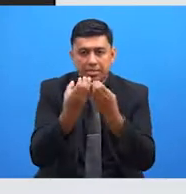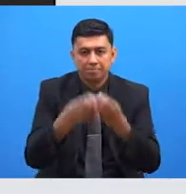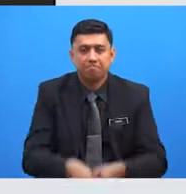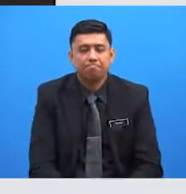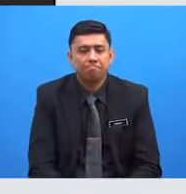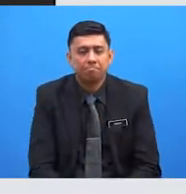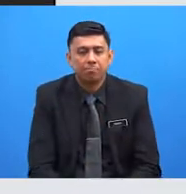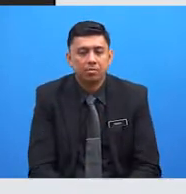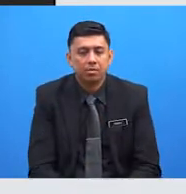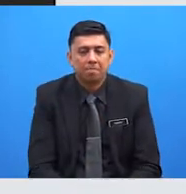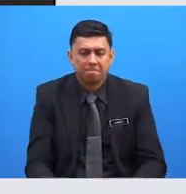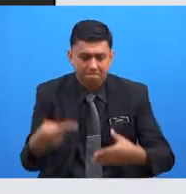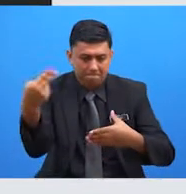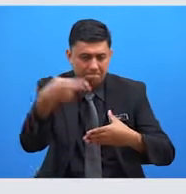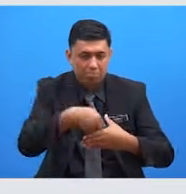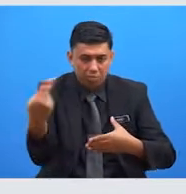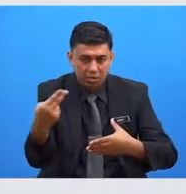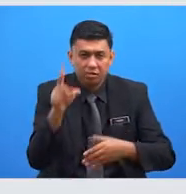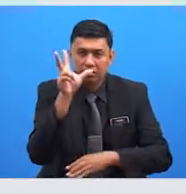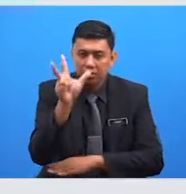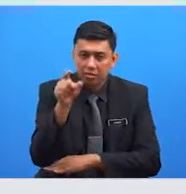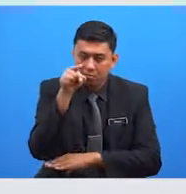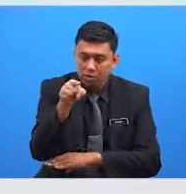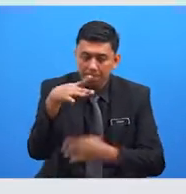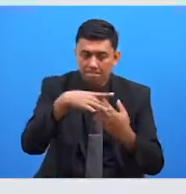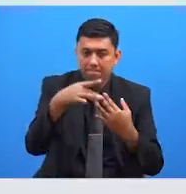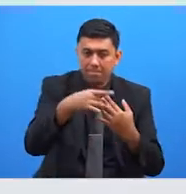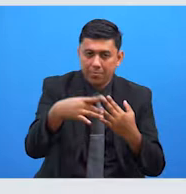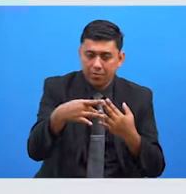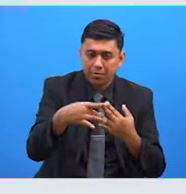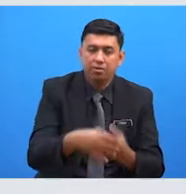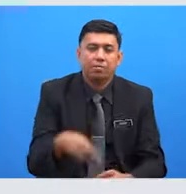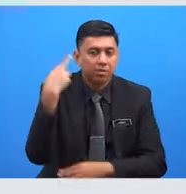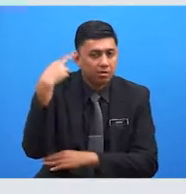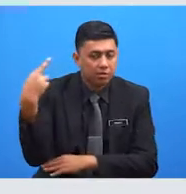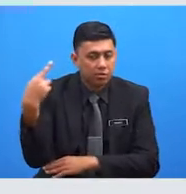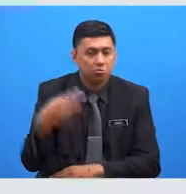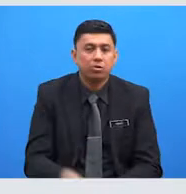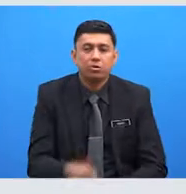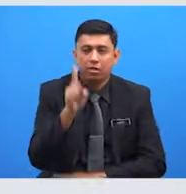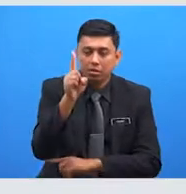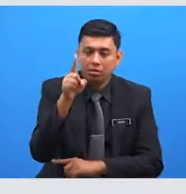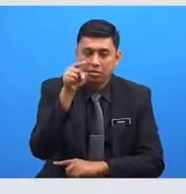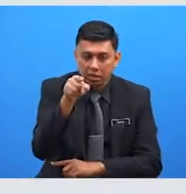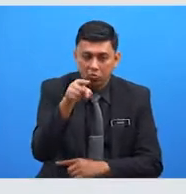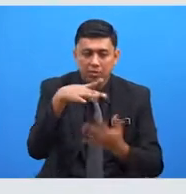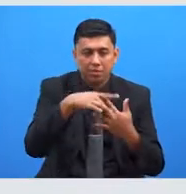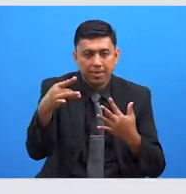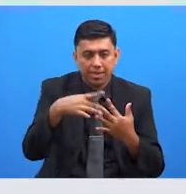Kod ini akan menghasilkan tiga butang pilihan jenis radio berserta satu butang